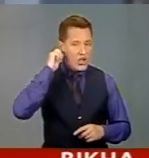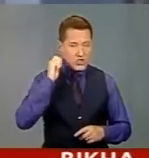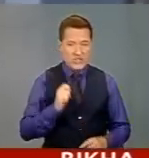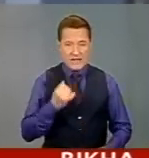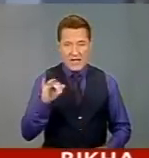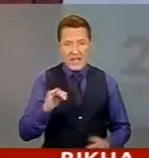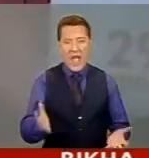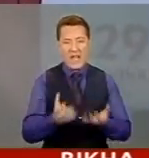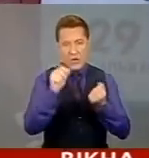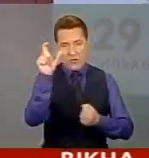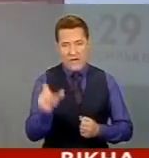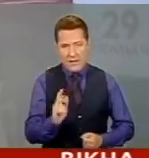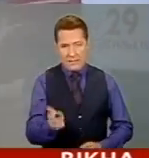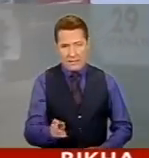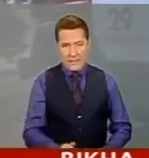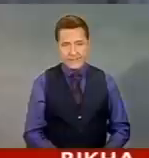20-річний рятувальник.